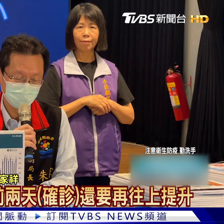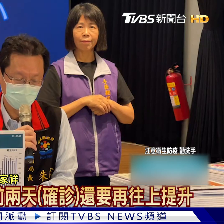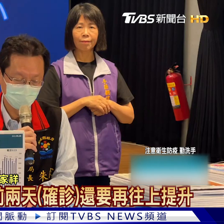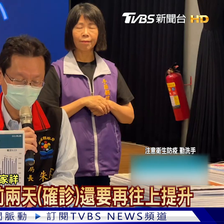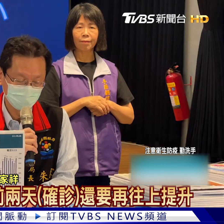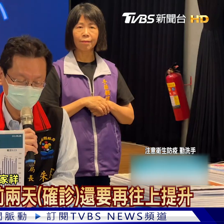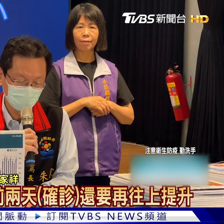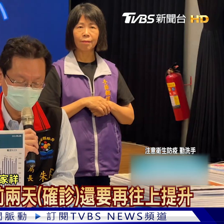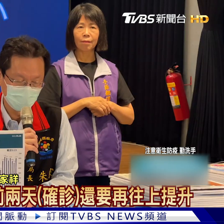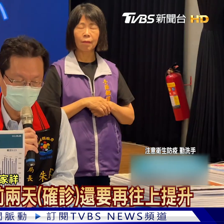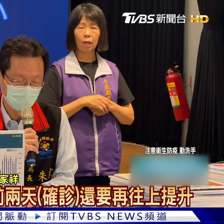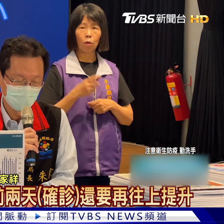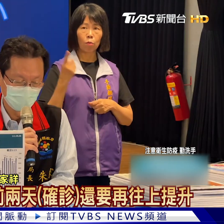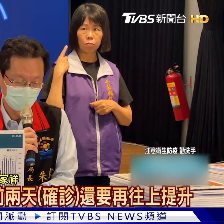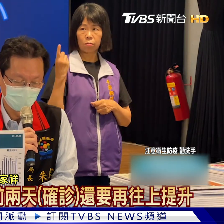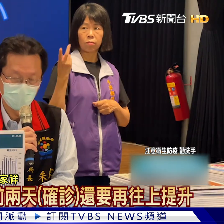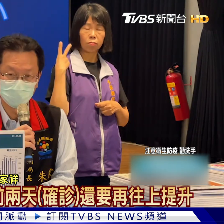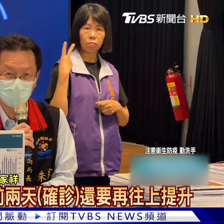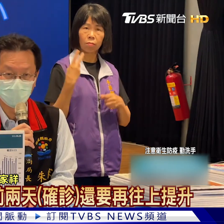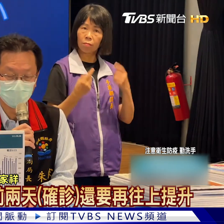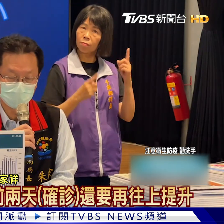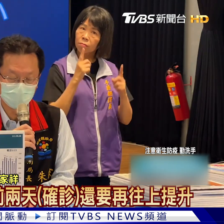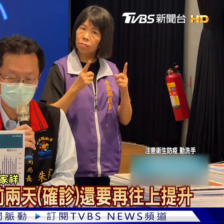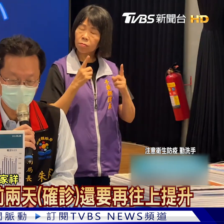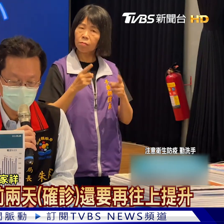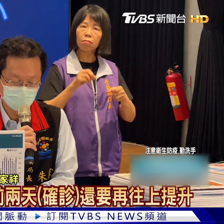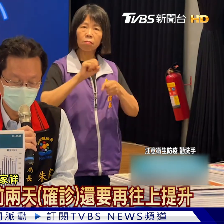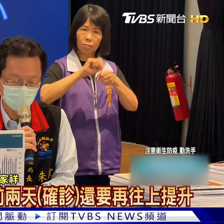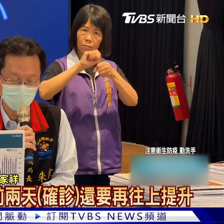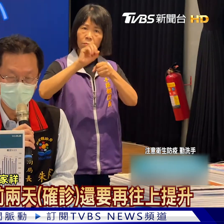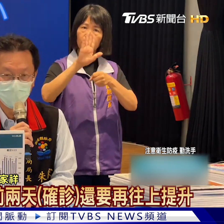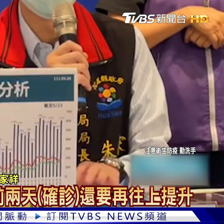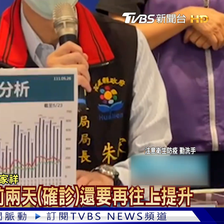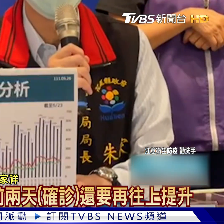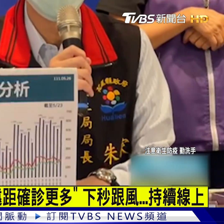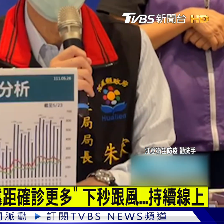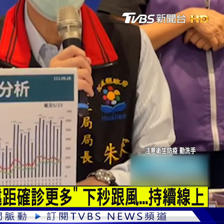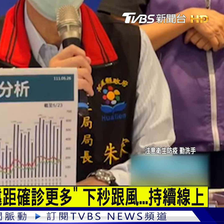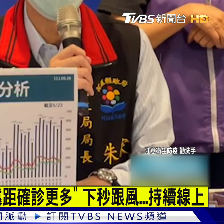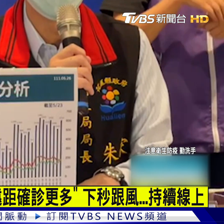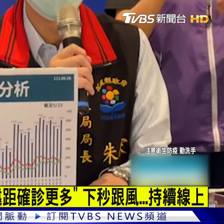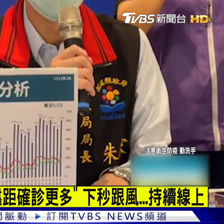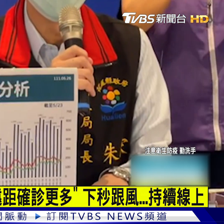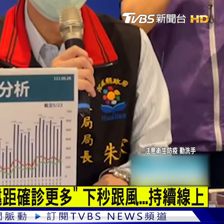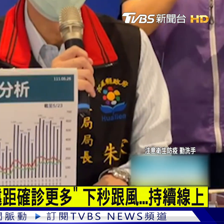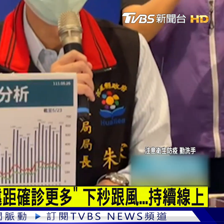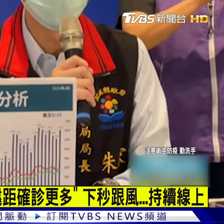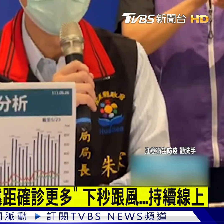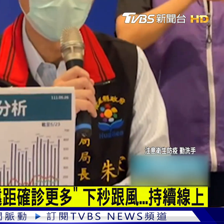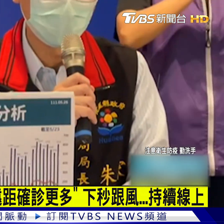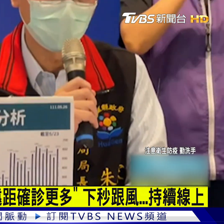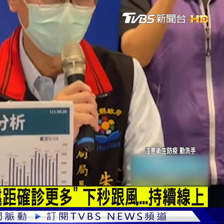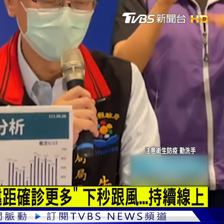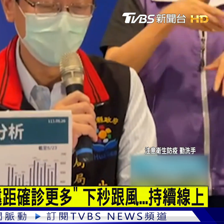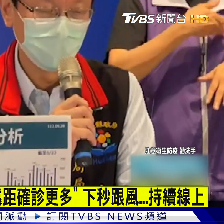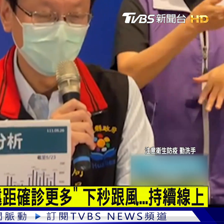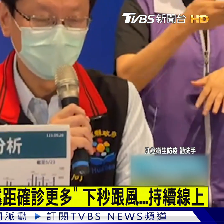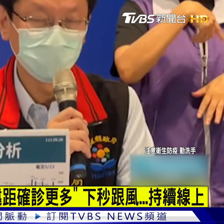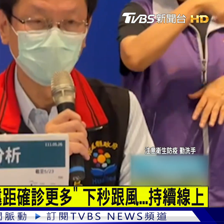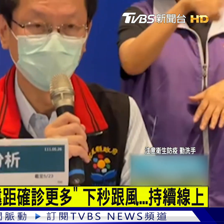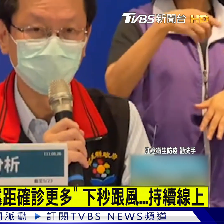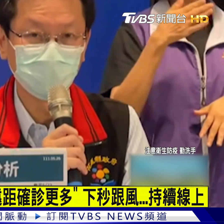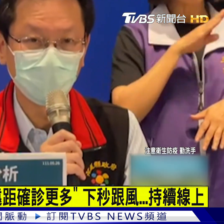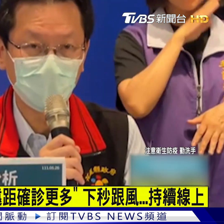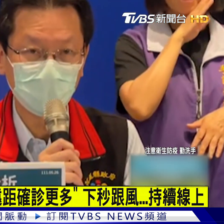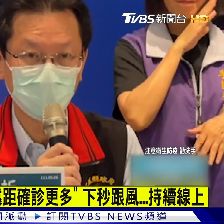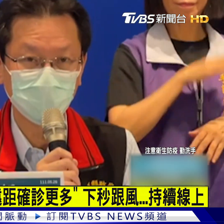23.1%， 啊，那比我们前两天啊还要再往上提升哈。 花莲县府26号下午还拿出数据，振振有词，表